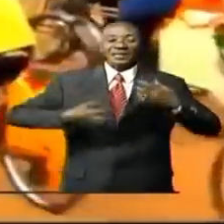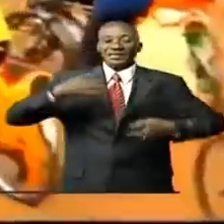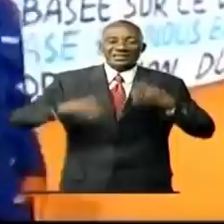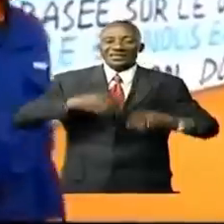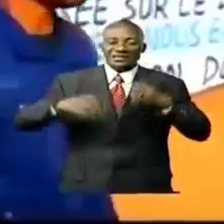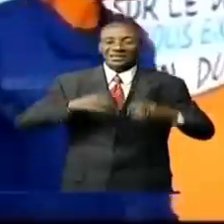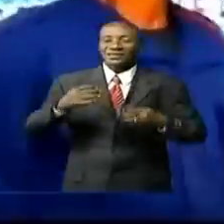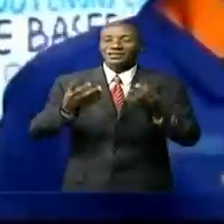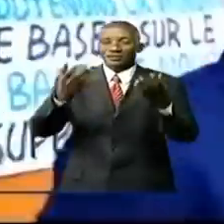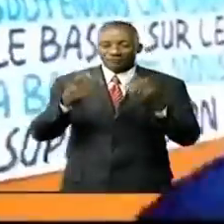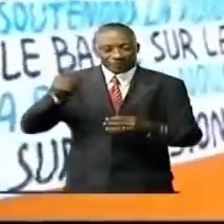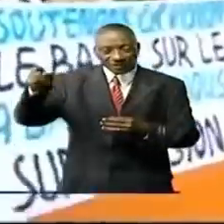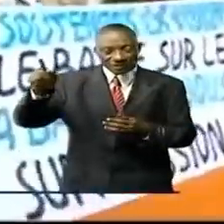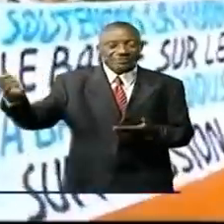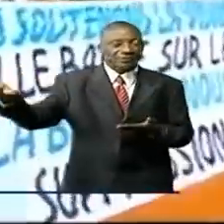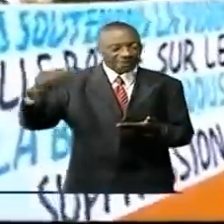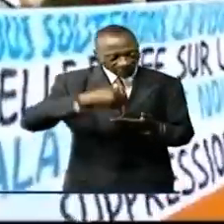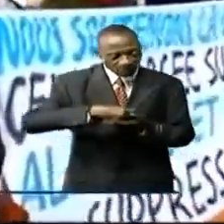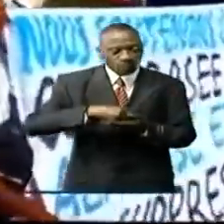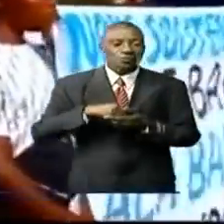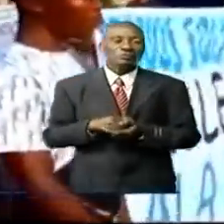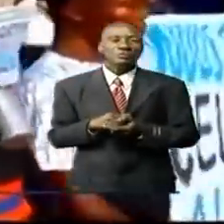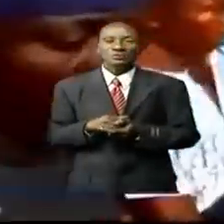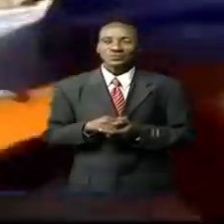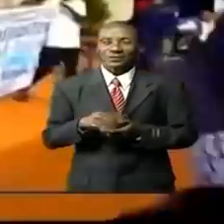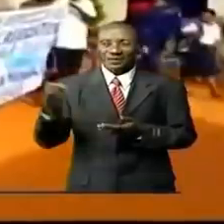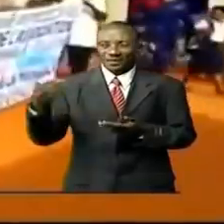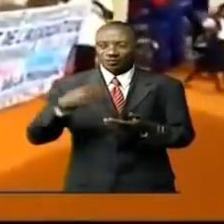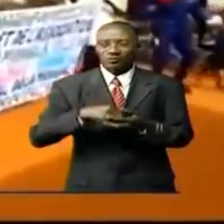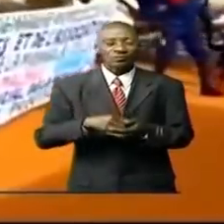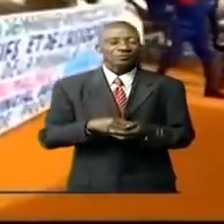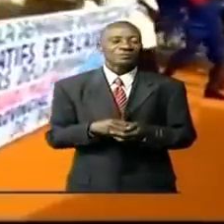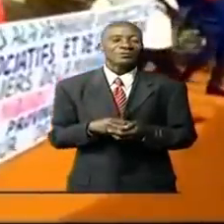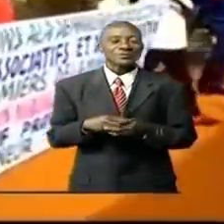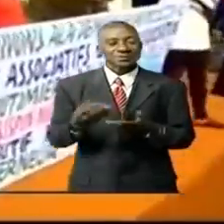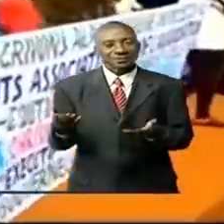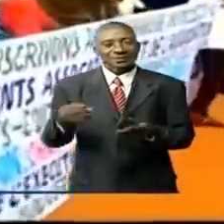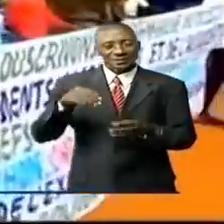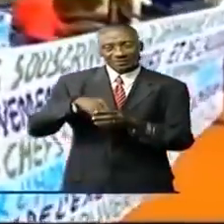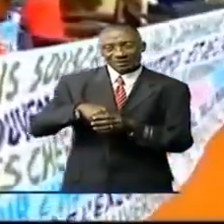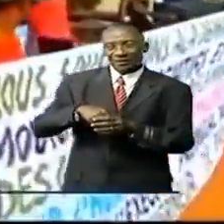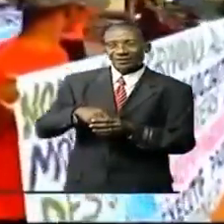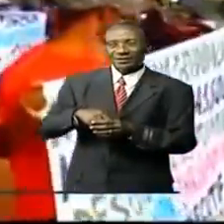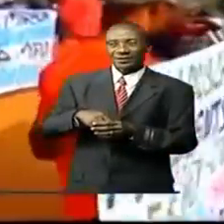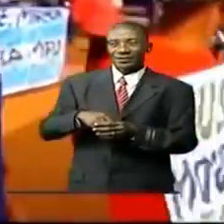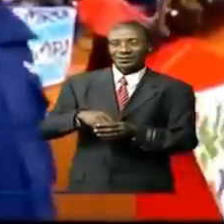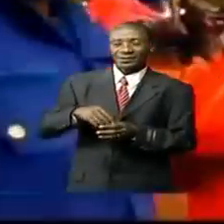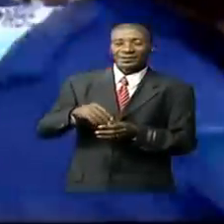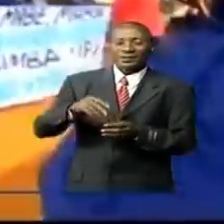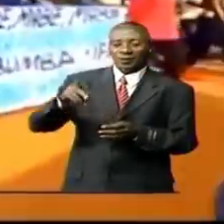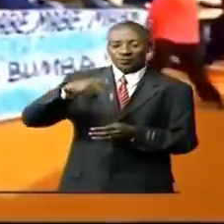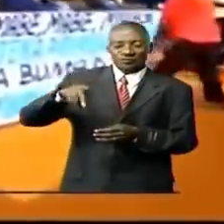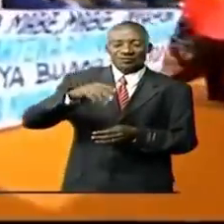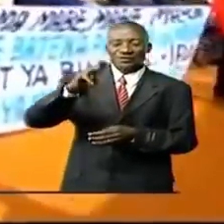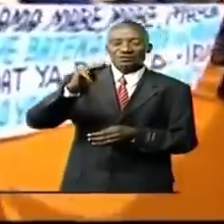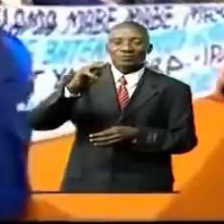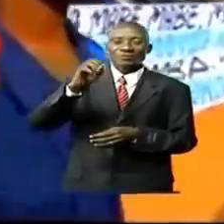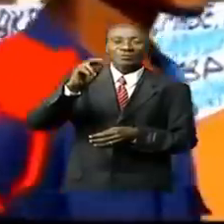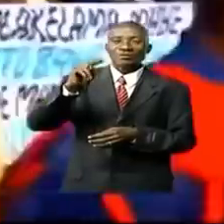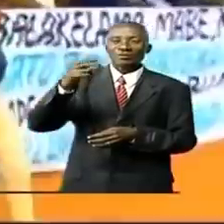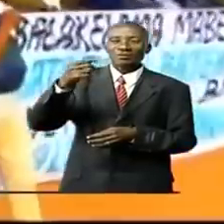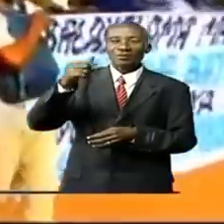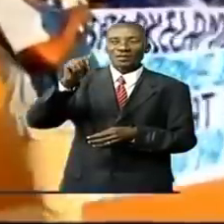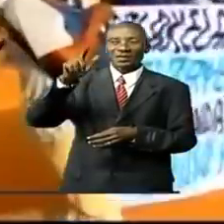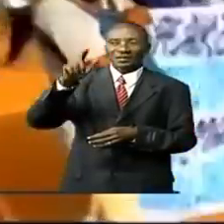partie du pays et plus précisément dans les territoires des Bumba ont marché le samedi 4 décembre 2021, non seulement pour encourager